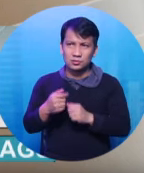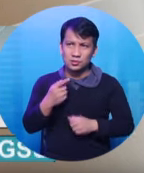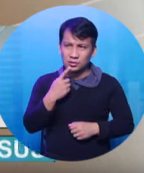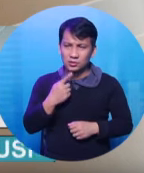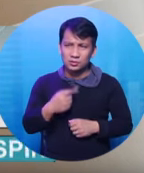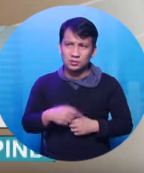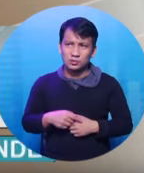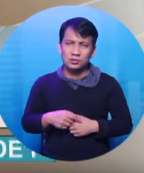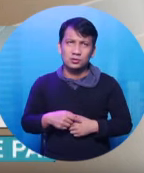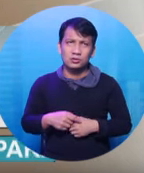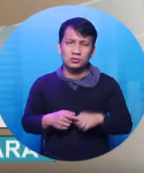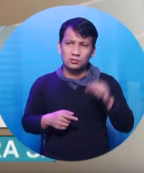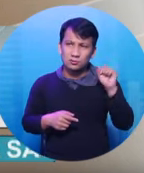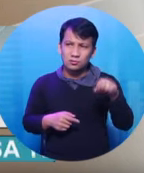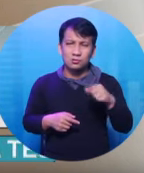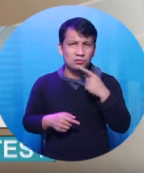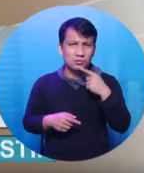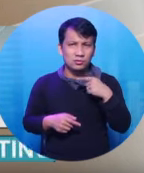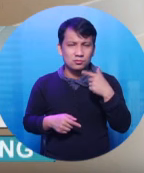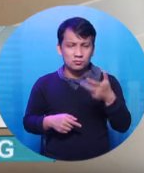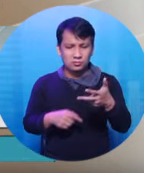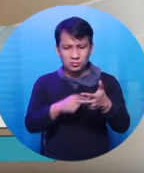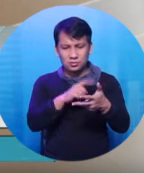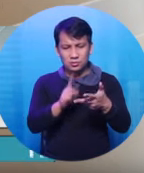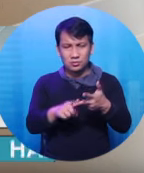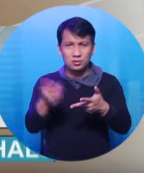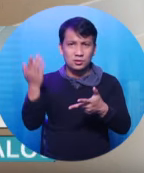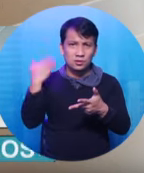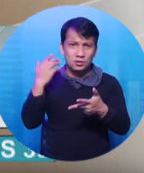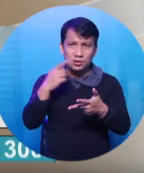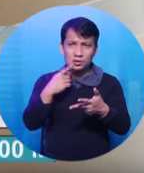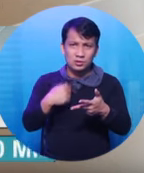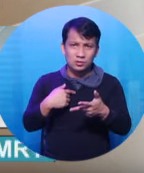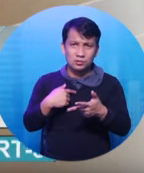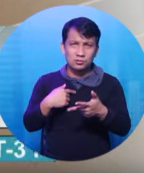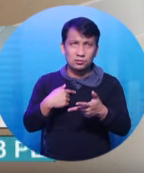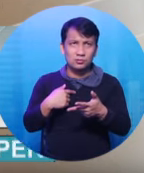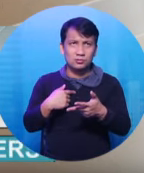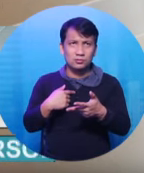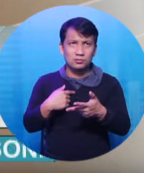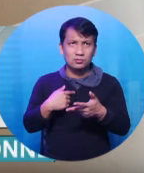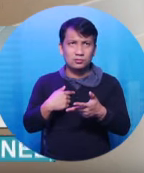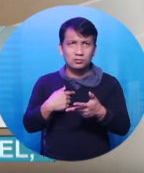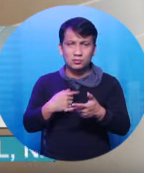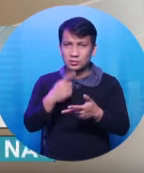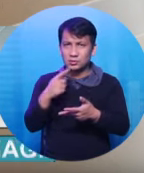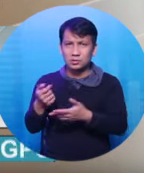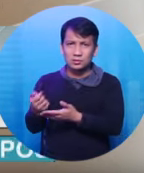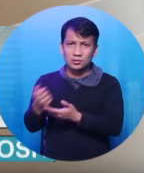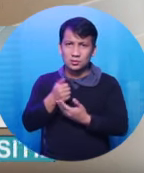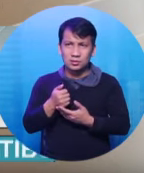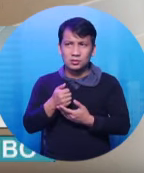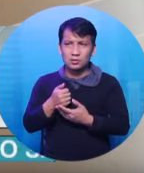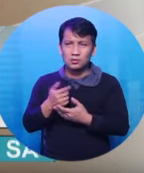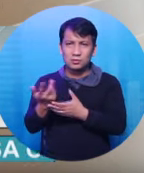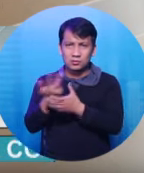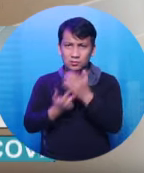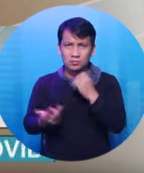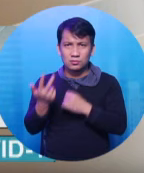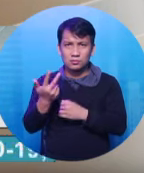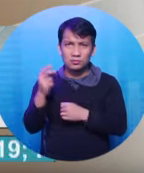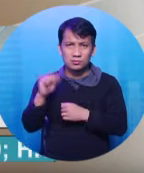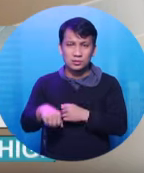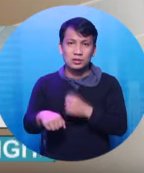ganun. Opo, po yung isa po, dati po, gusto po makipagtulungan sa akin, sa amin tatlo.